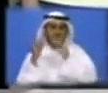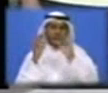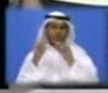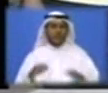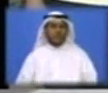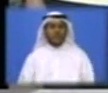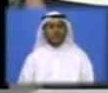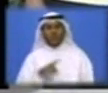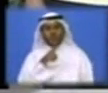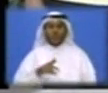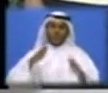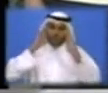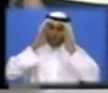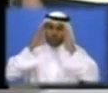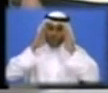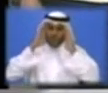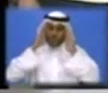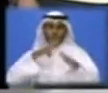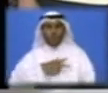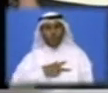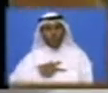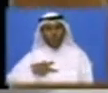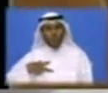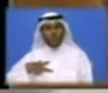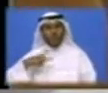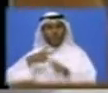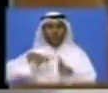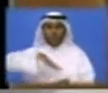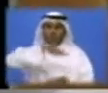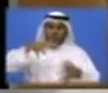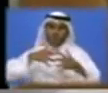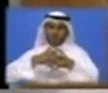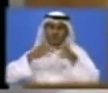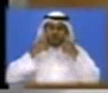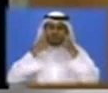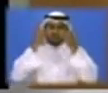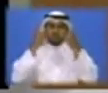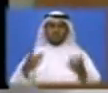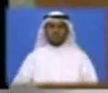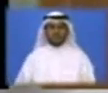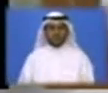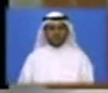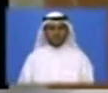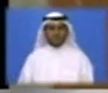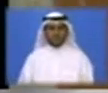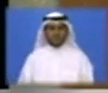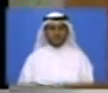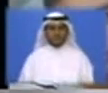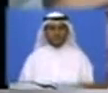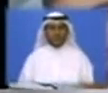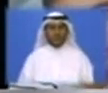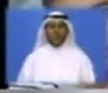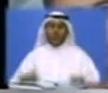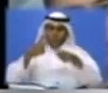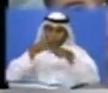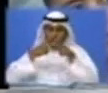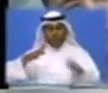بطاقات المعايده والشكر لامير وحكومه وشعب الكويت على هذه اللفته الكريمه نشكر الكويت اميرا